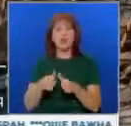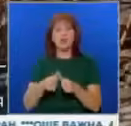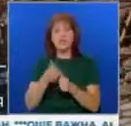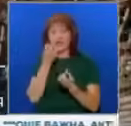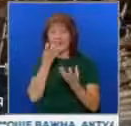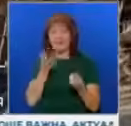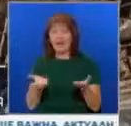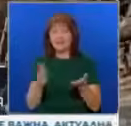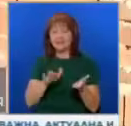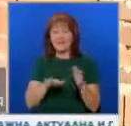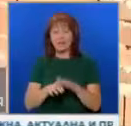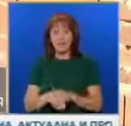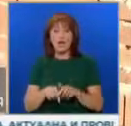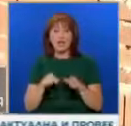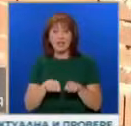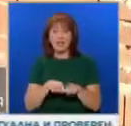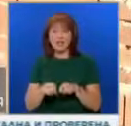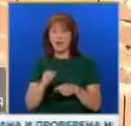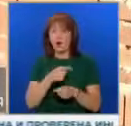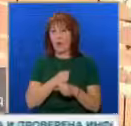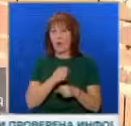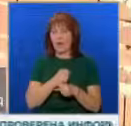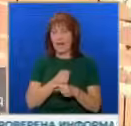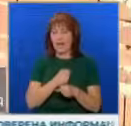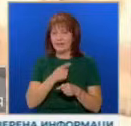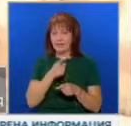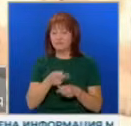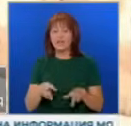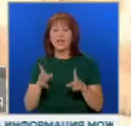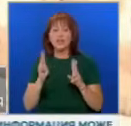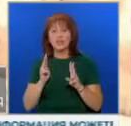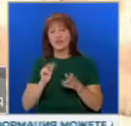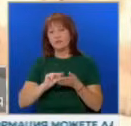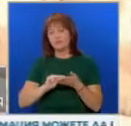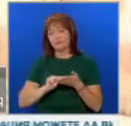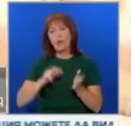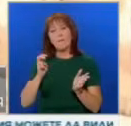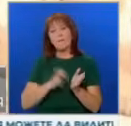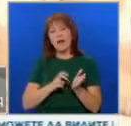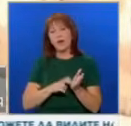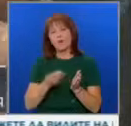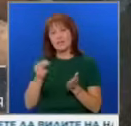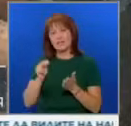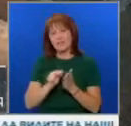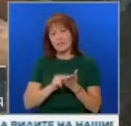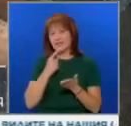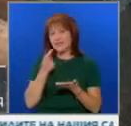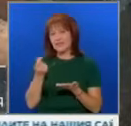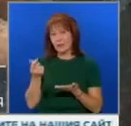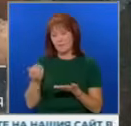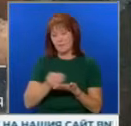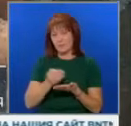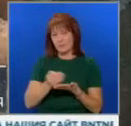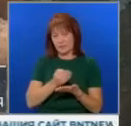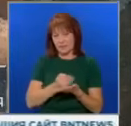изгоря. Днес колеги на фермера от Асоциацията на биопроизводителите решиха да открият банкова сметка за събиране на средства, с които Иван да